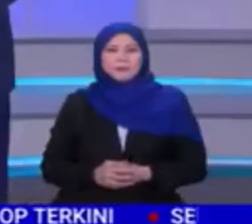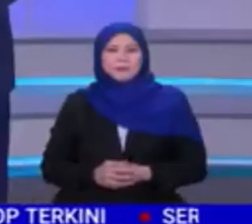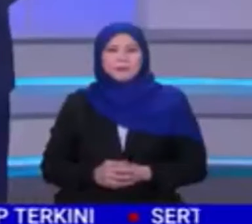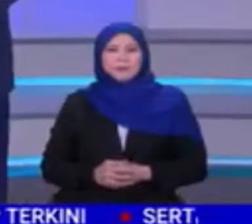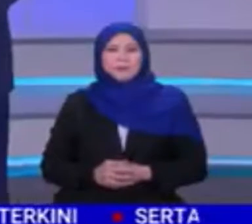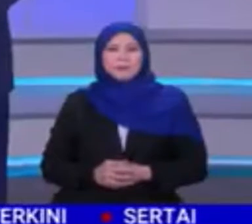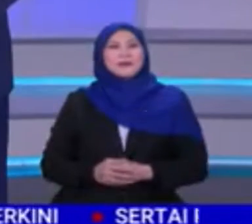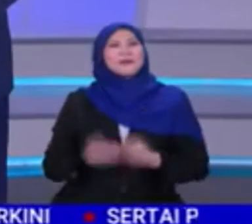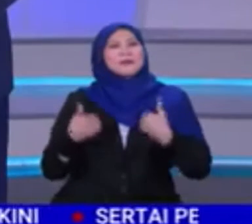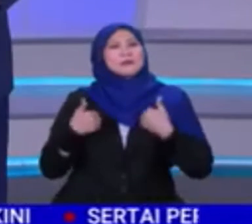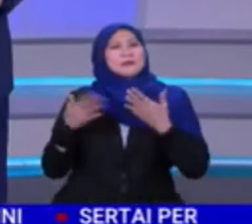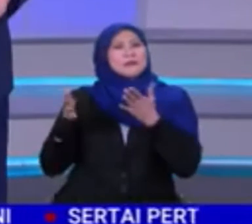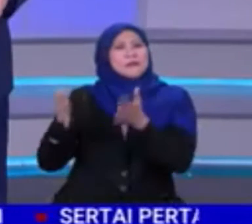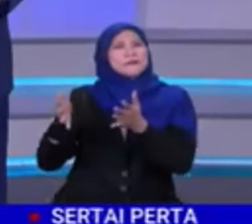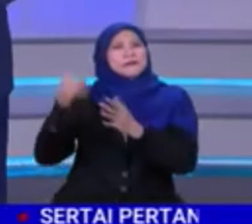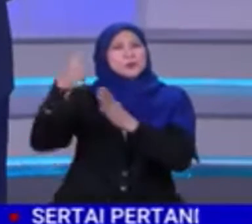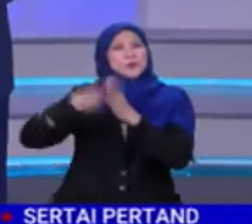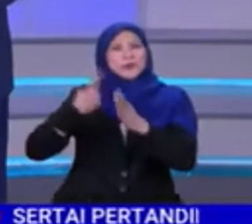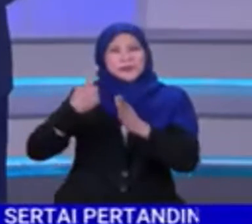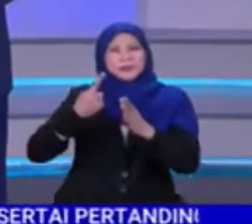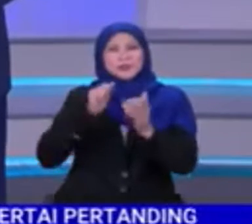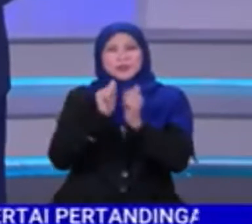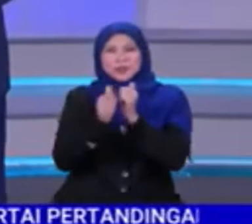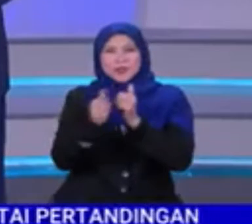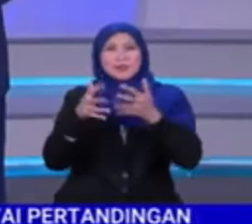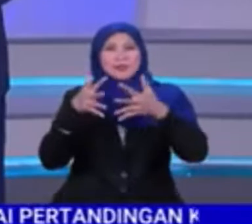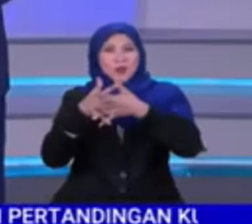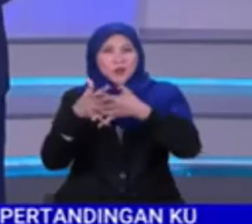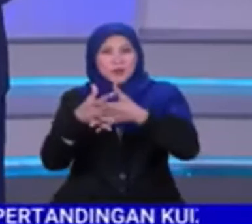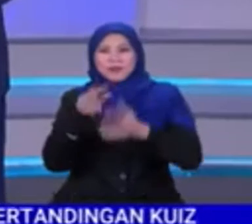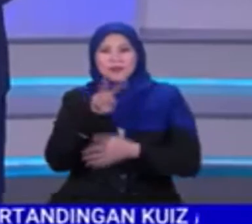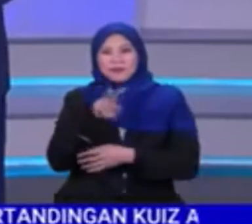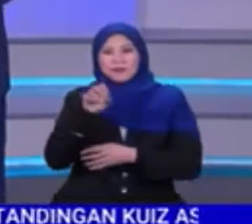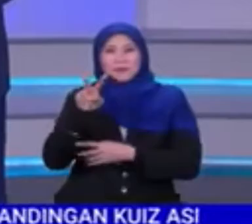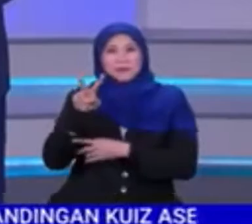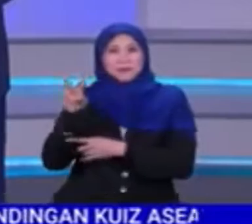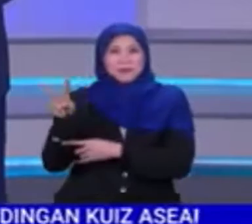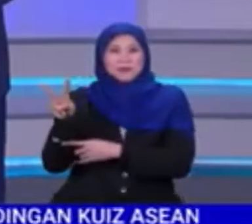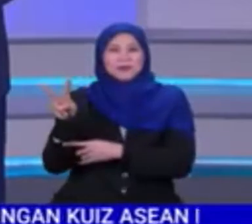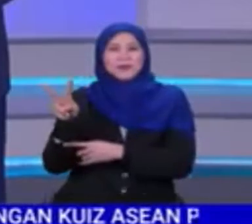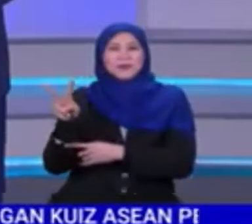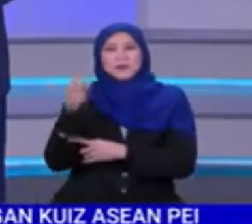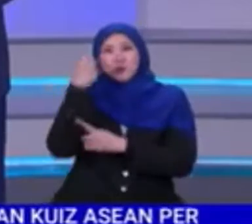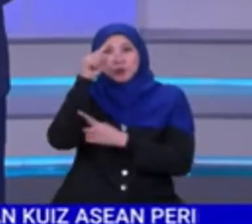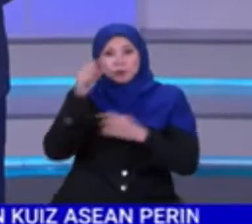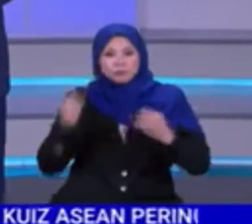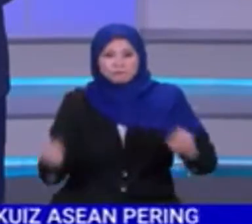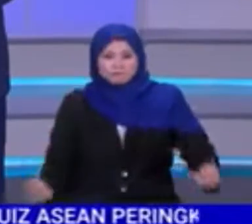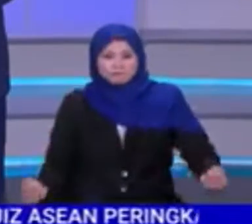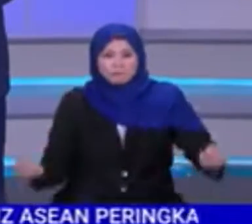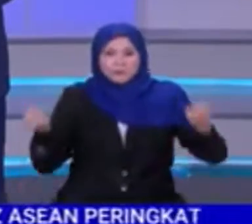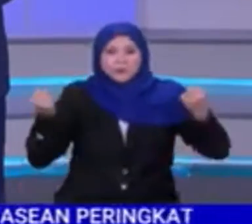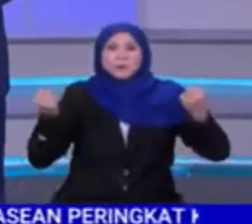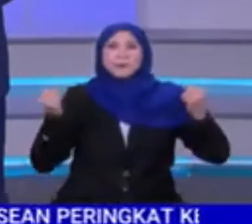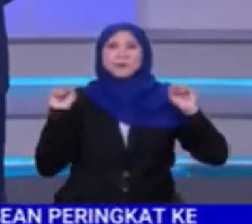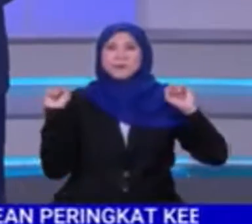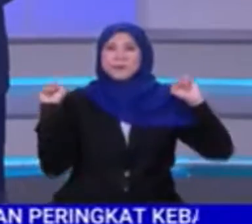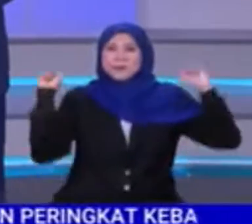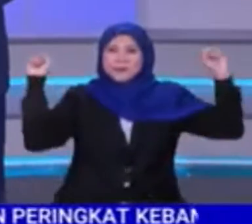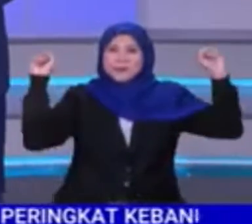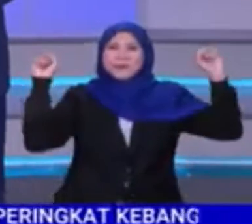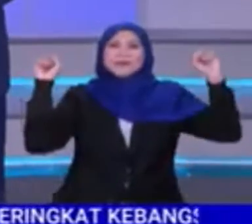Baik, sementara itu berbaki hanya sebulan menjelang Sukan Commonwealth 2022, atlet powerlifting para negara Bonnie Bunyi